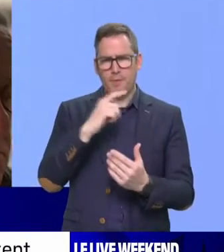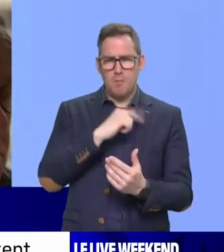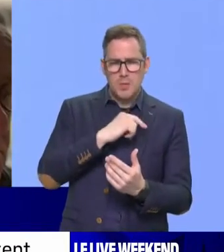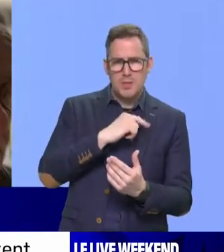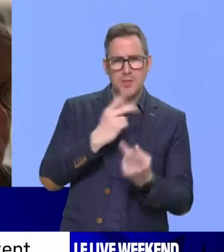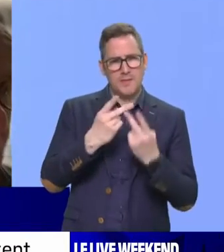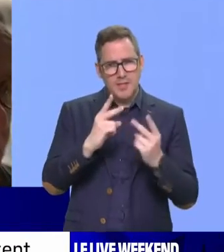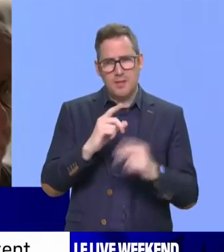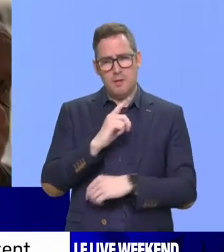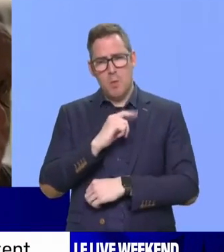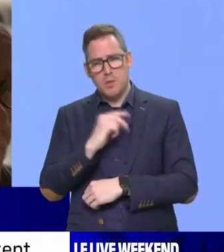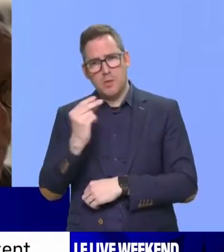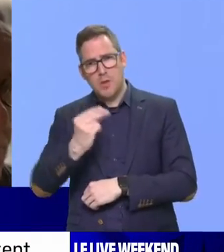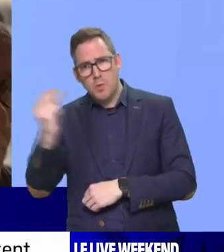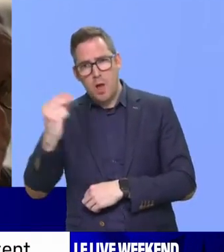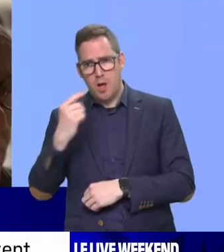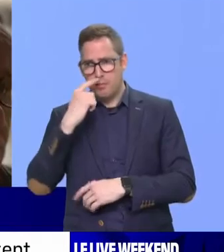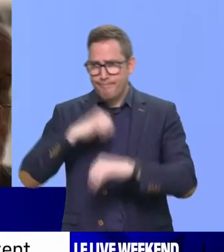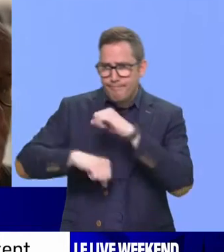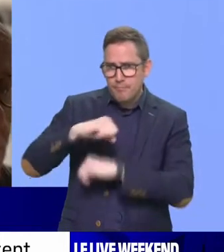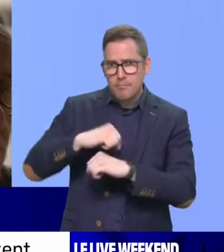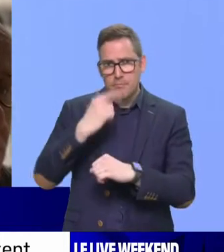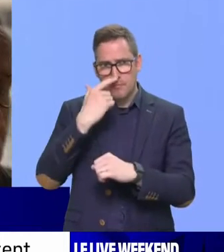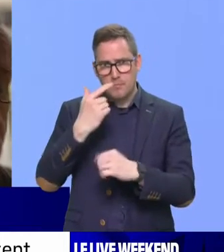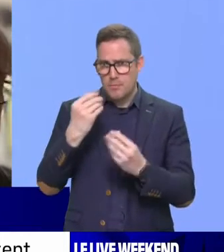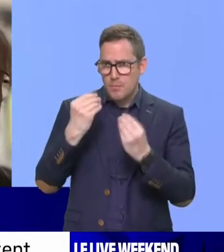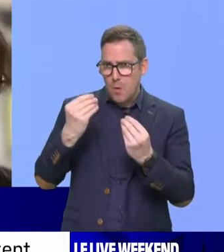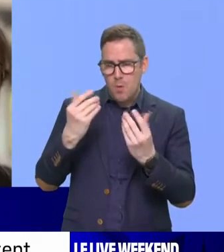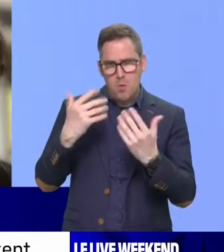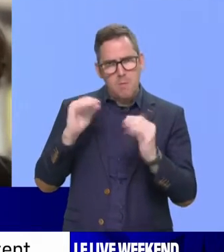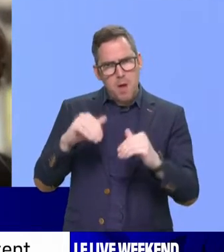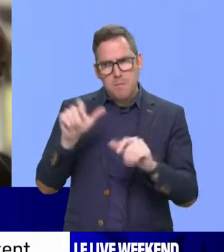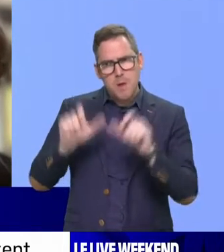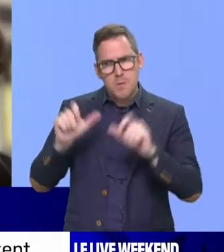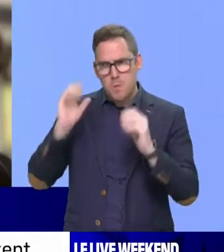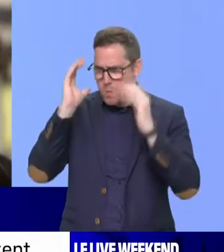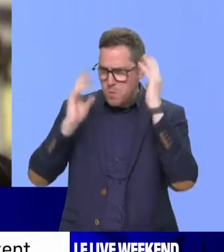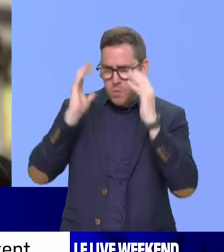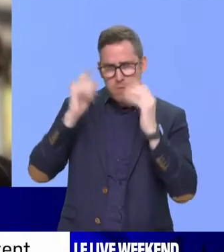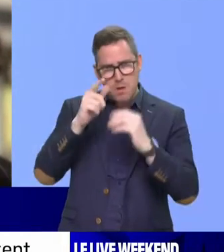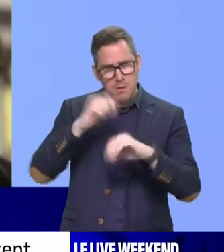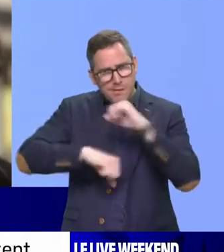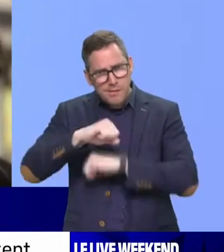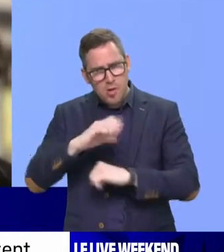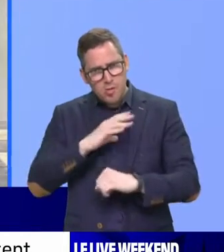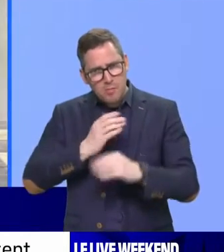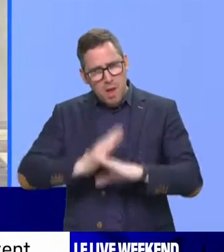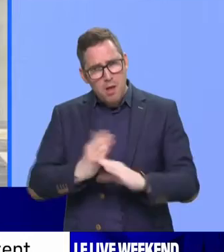qu'on en fait assez? Ça dure depuis fin janvier. On voit cette psychose qui s'installe. Est-ce que tous les moyens ont été mis en place dans cette